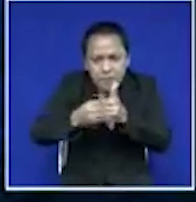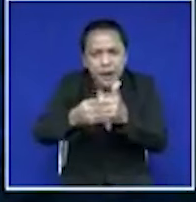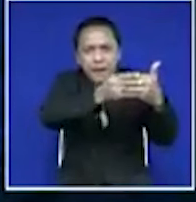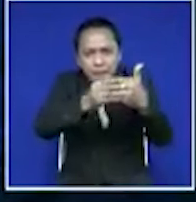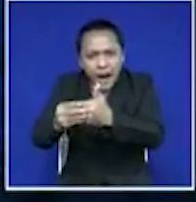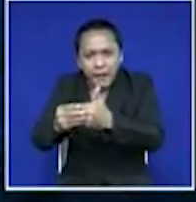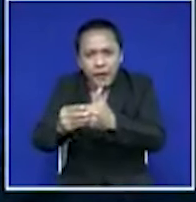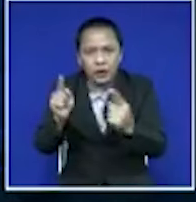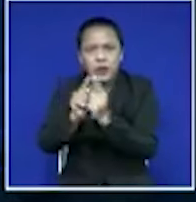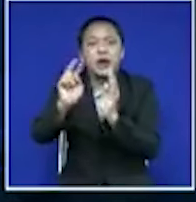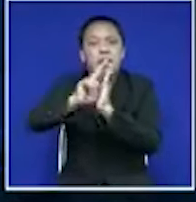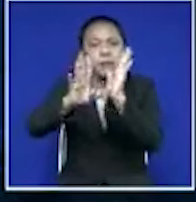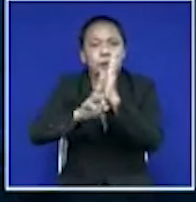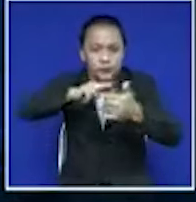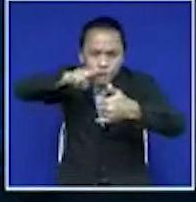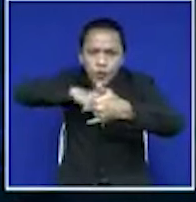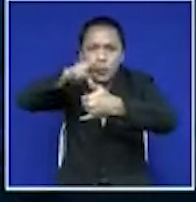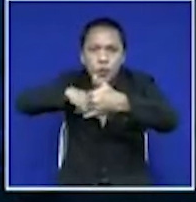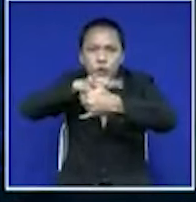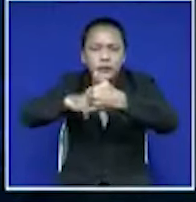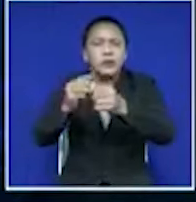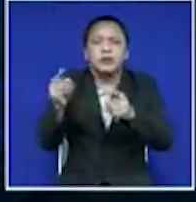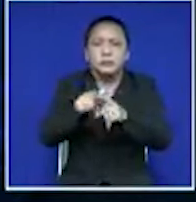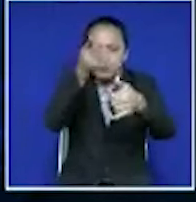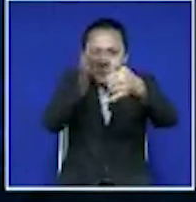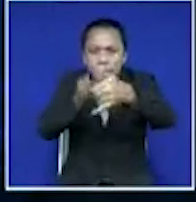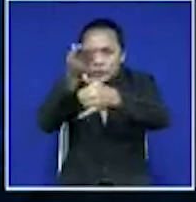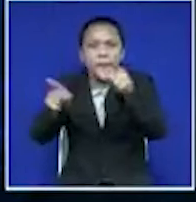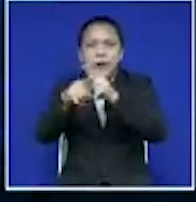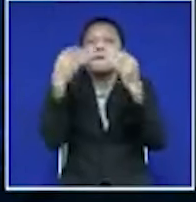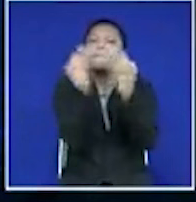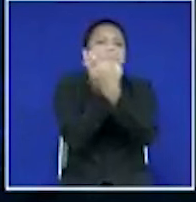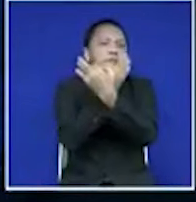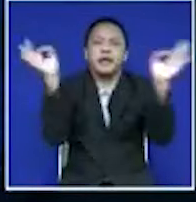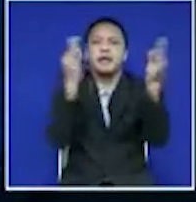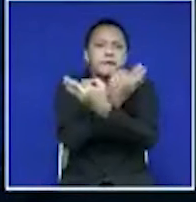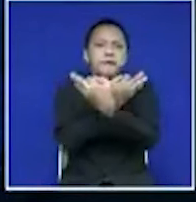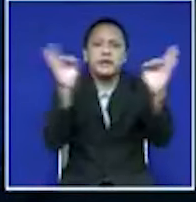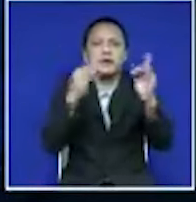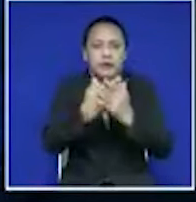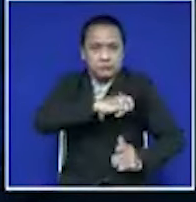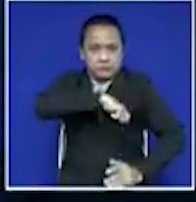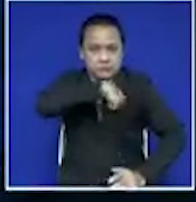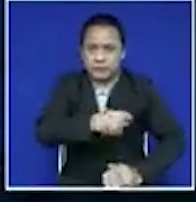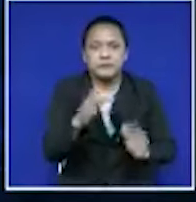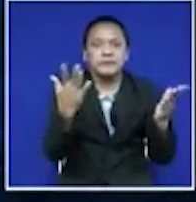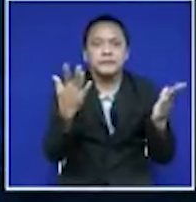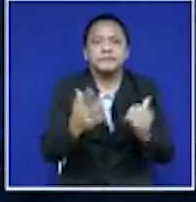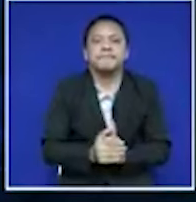เข้าสู่ระบบของการตรวจนะครับทุกรายเราจะตรวจให้ฟรีนะครับ ไม่ได้มีค่าใช้จ่ายเพราะฉะนั้นต